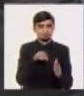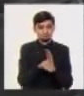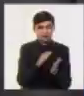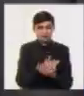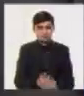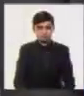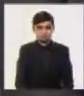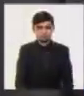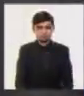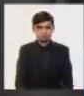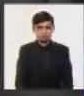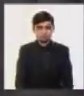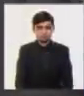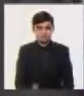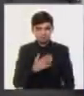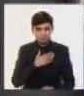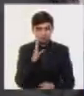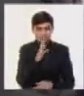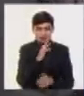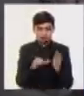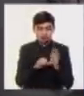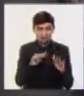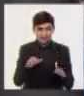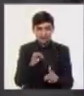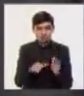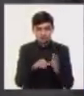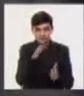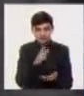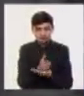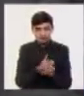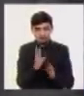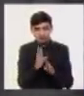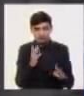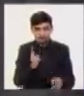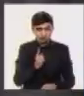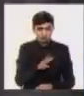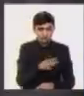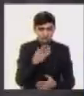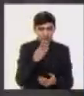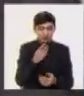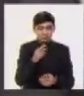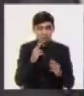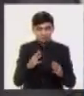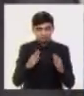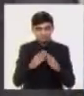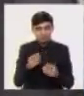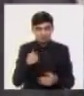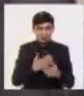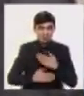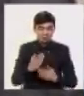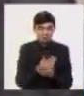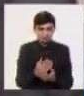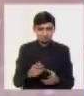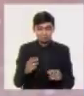присутствуют. Я мать шестерых детей. 6 лет ждала своей очереди на жилье. Я очень рада, что наконец-то